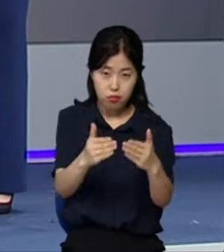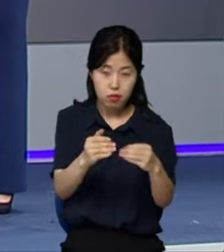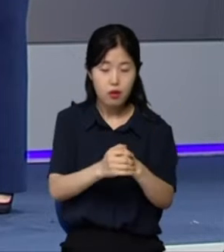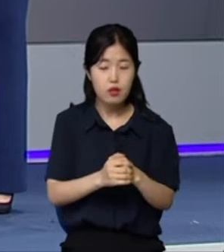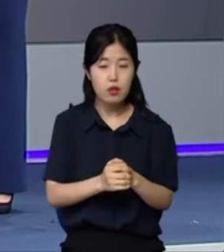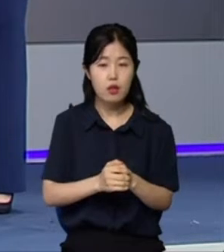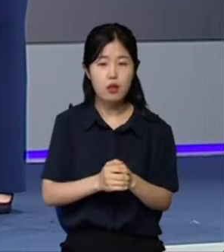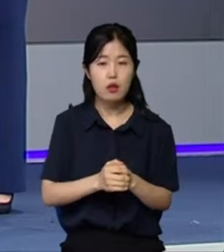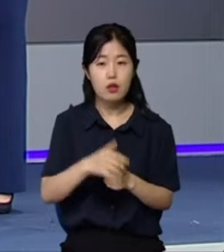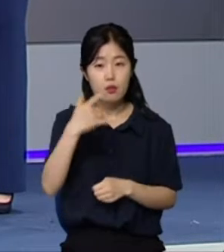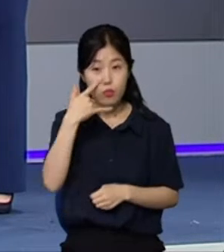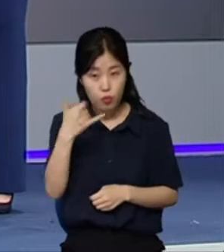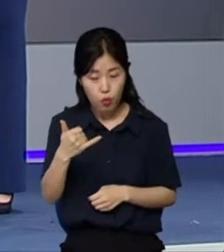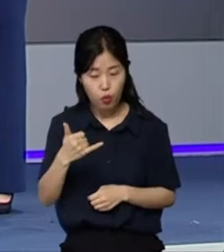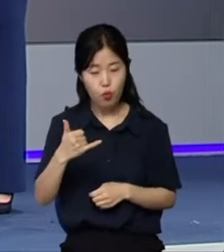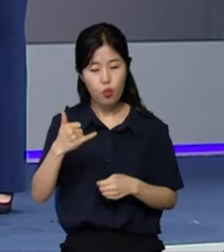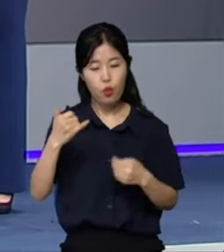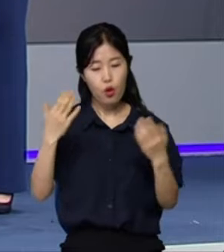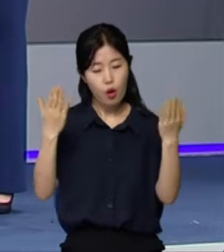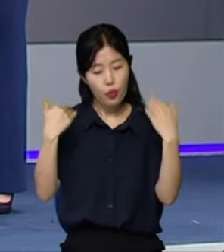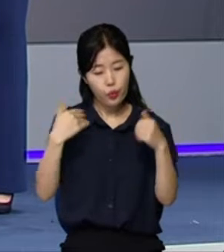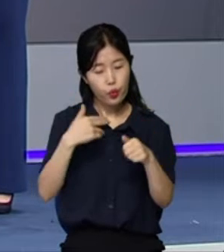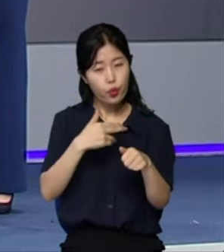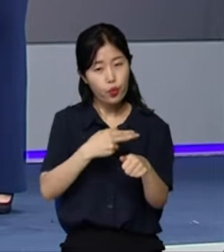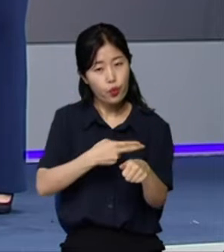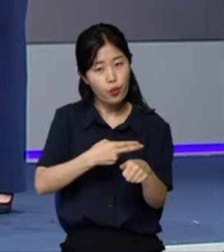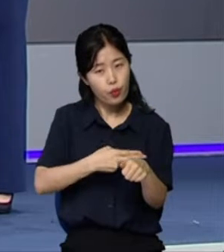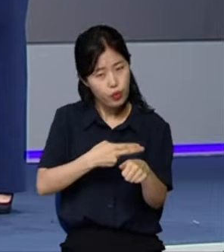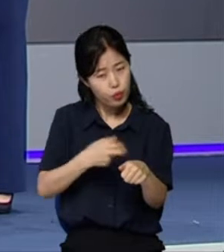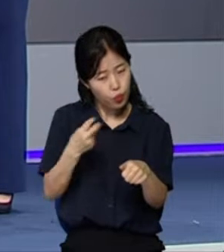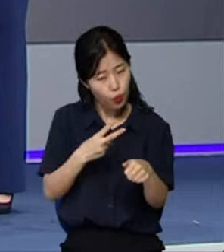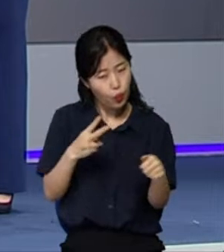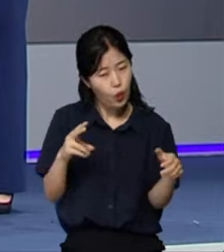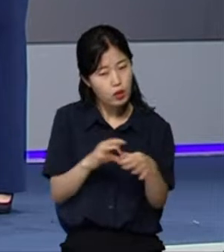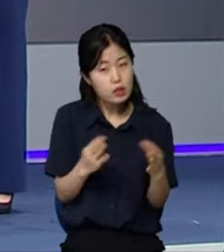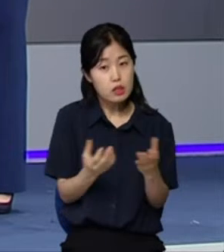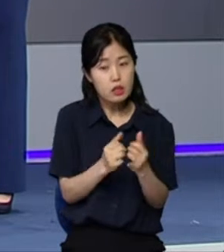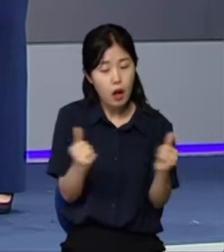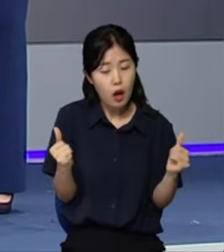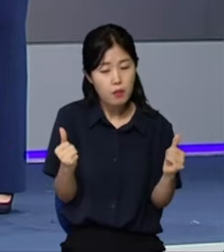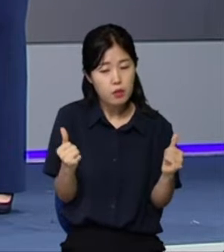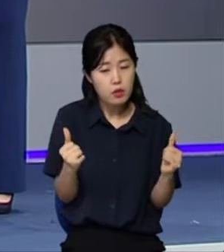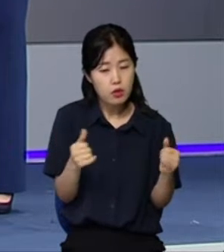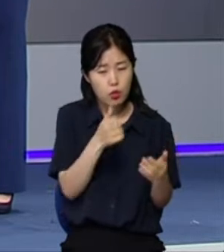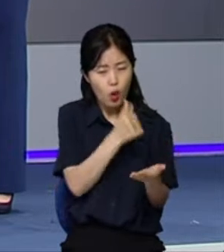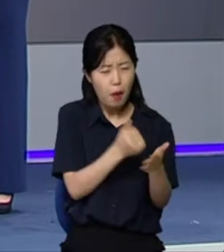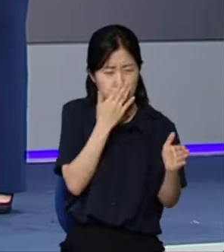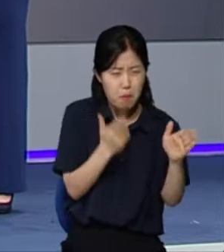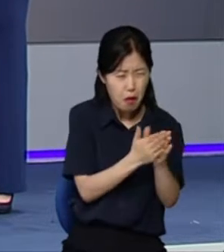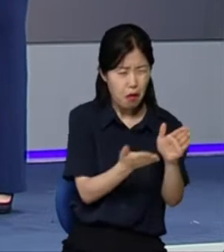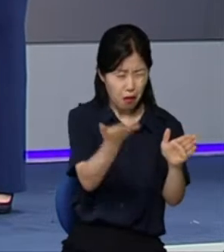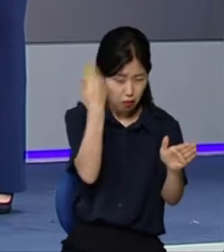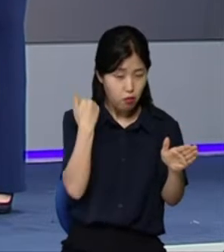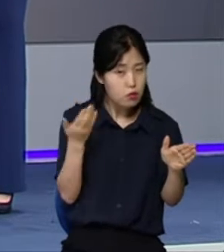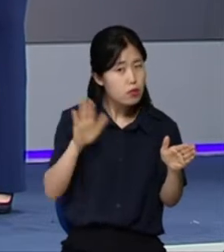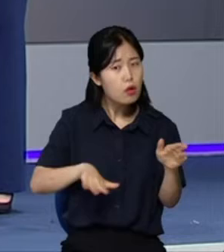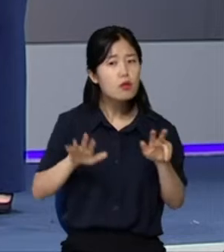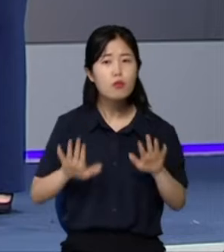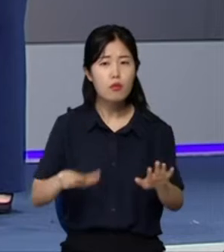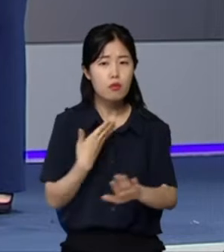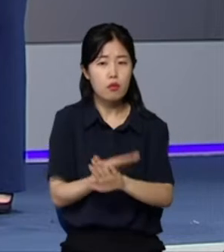학부모나 학교 관계자가 주로 범행에 가담했던 과거와 달리 이번 사건은 학생 두 명이